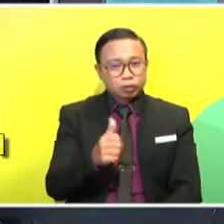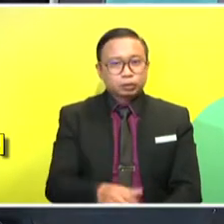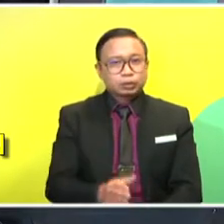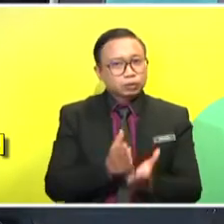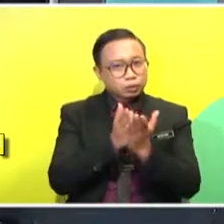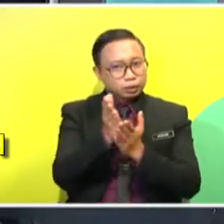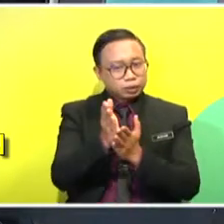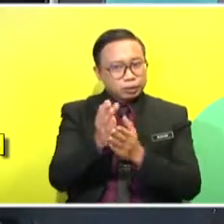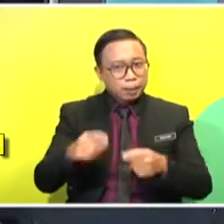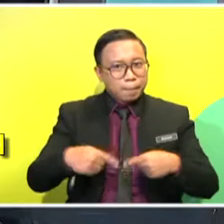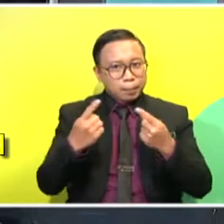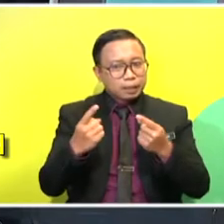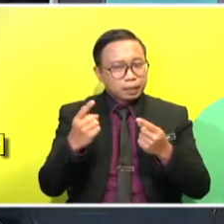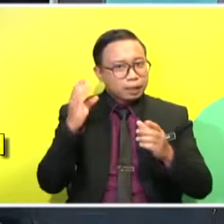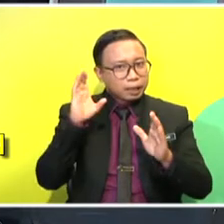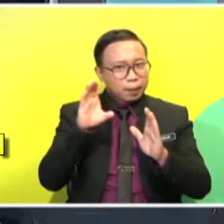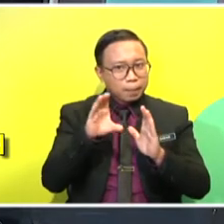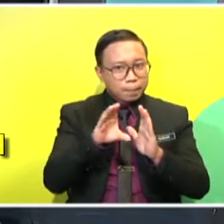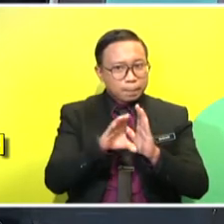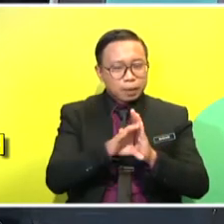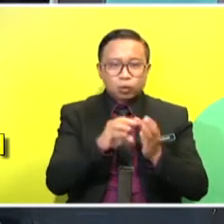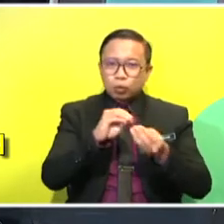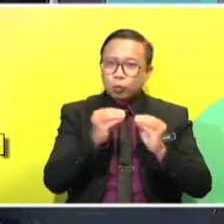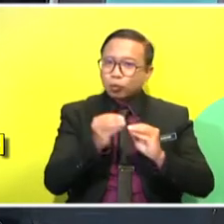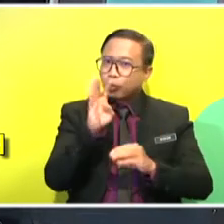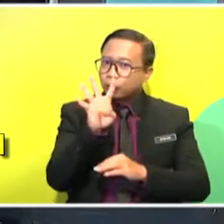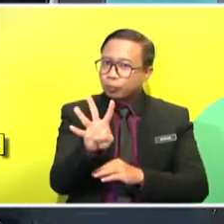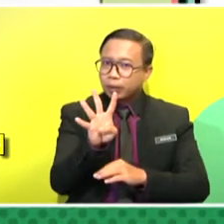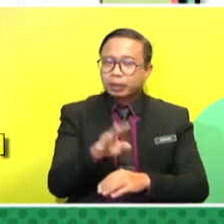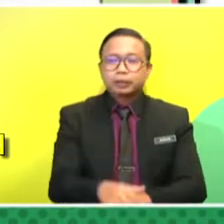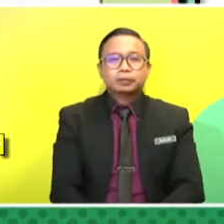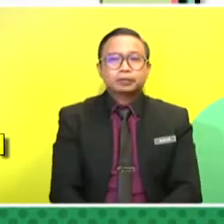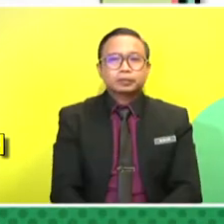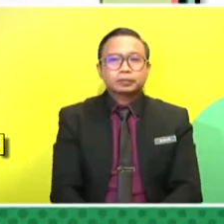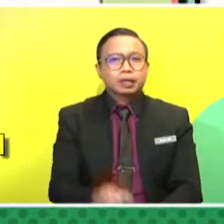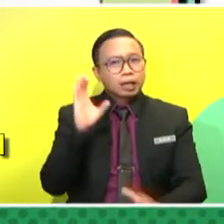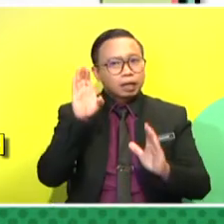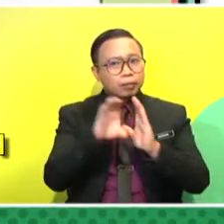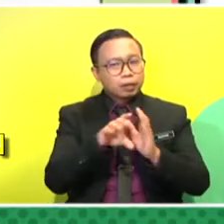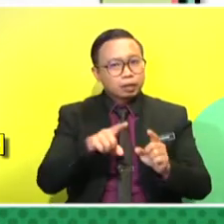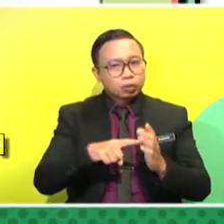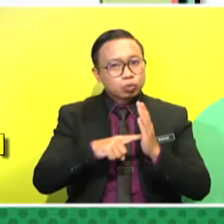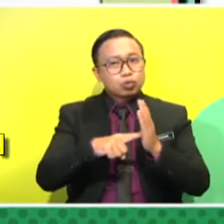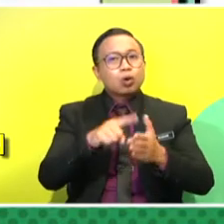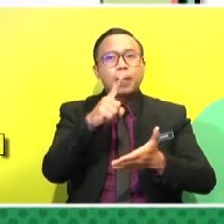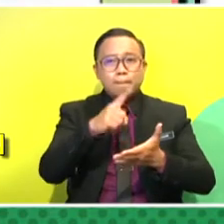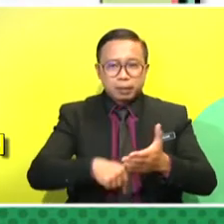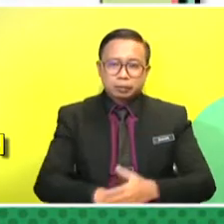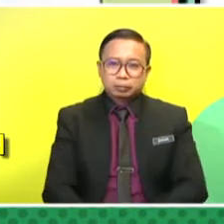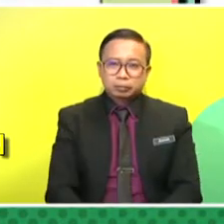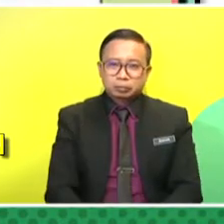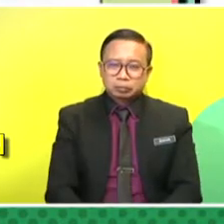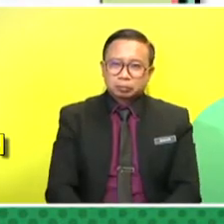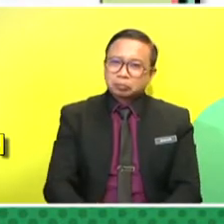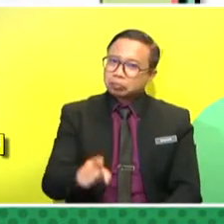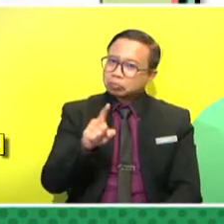seterusnya kita pergi kepada nombor 4. Gambar yang ke-4 iaitu gambar yang menunjukkan kita dilarang